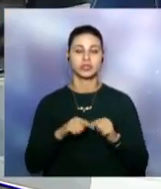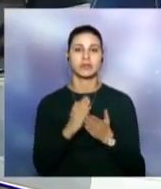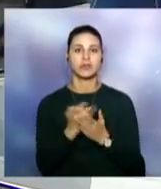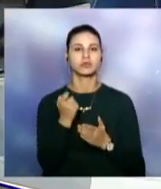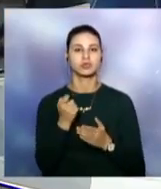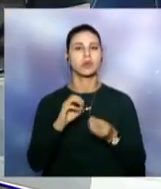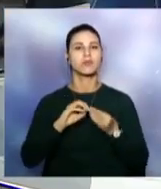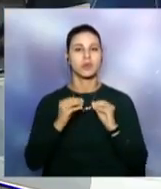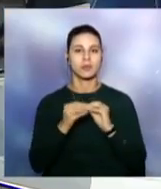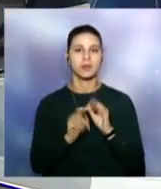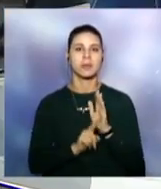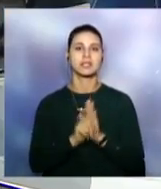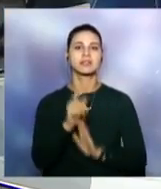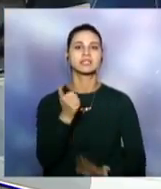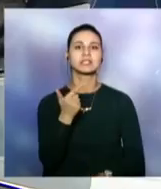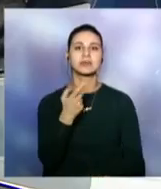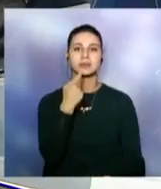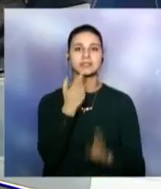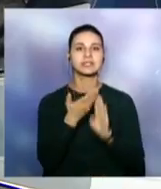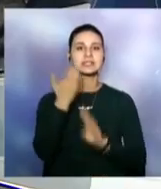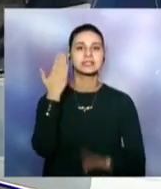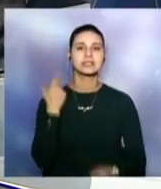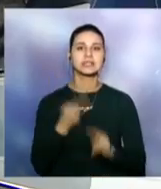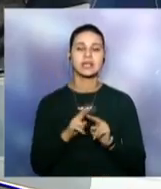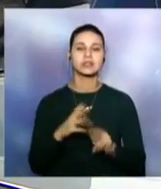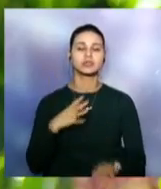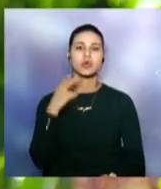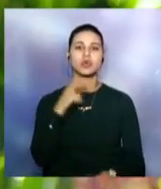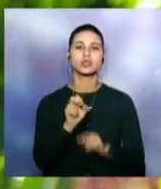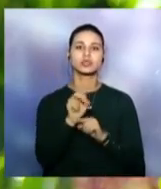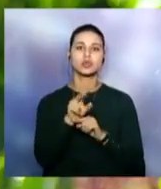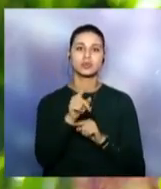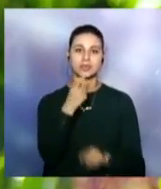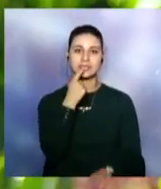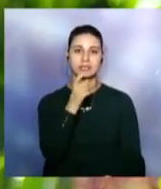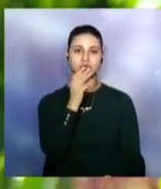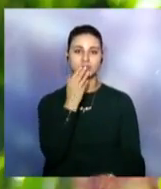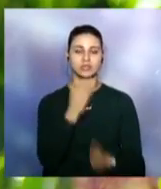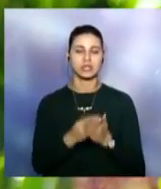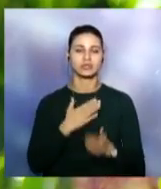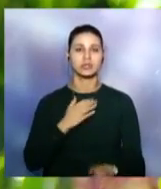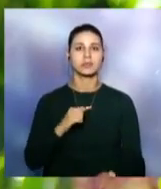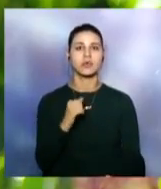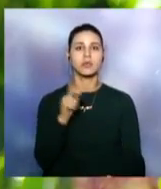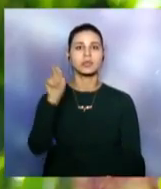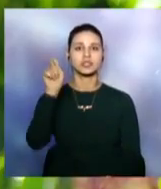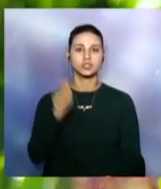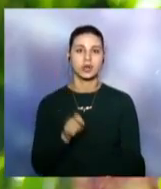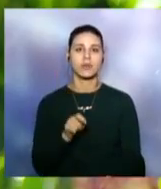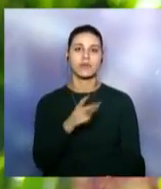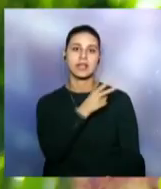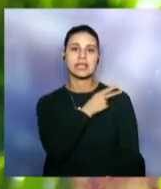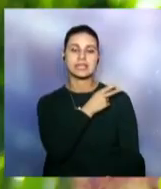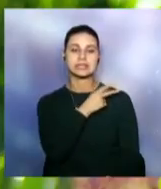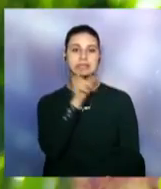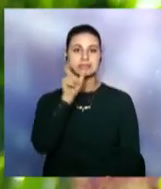შეზღუდები და ჩვენ დავიწყეთ თუ რაღაც რამოდენიმე წლის წინ, ეს იყო 2012 წელს, როდესაც ჩვენთან ჩვენი კოლეგა მეგობარი ჩამოვიდა